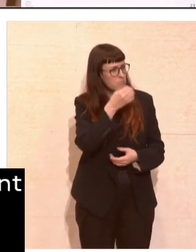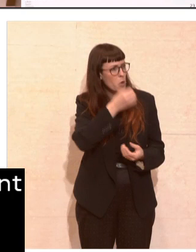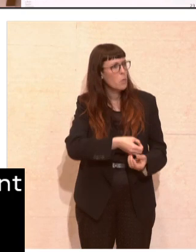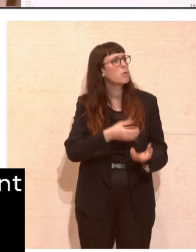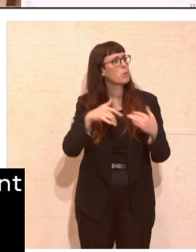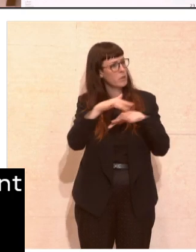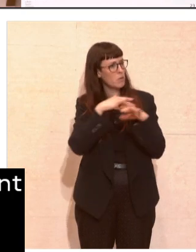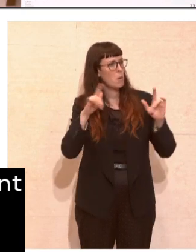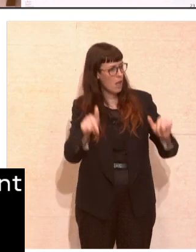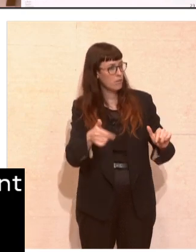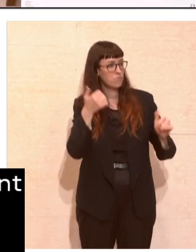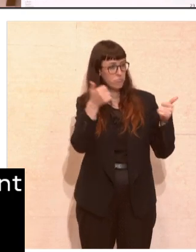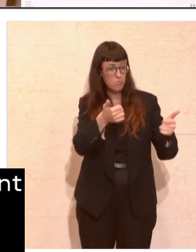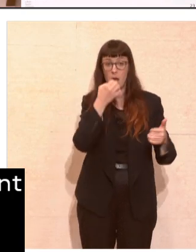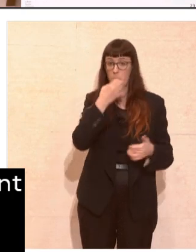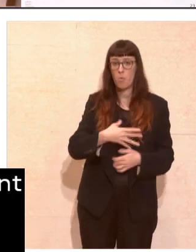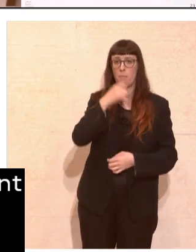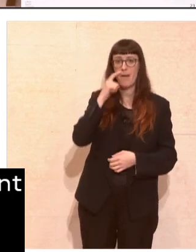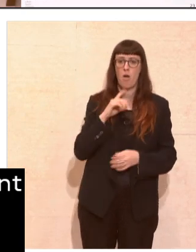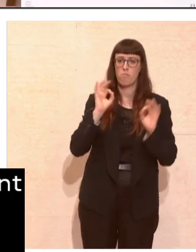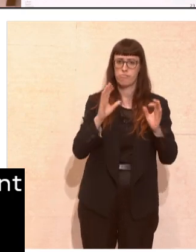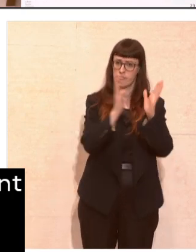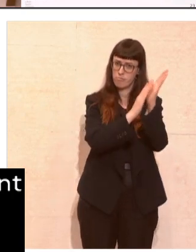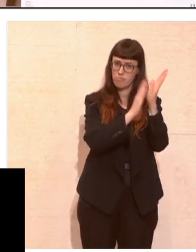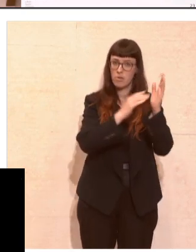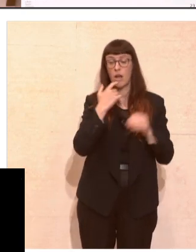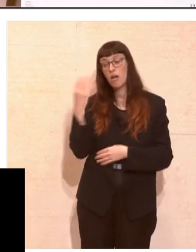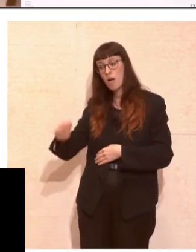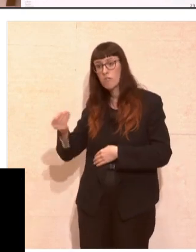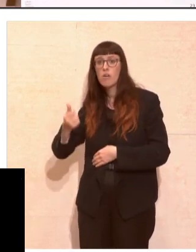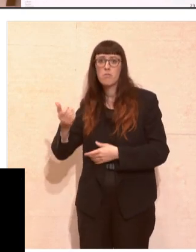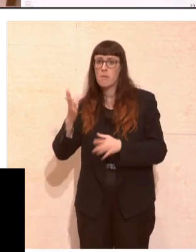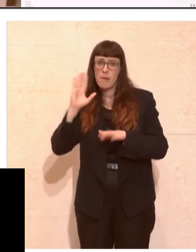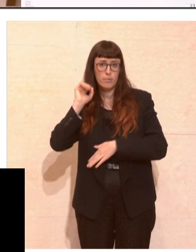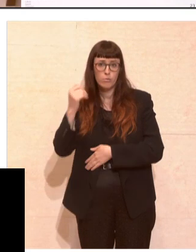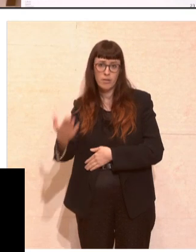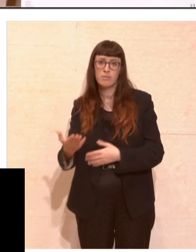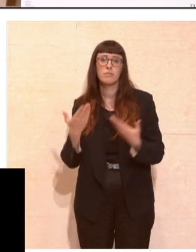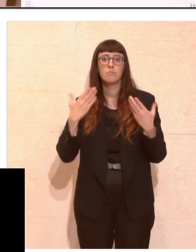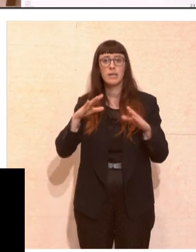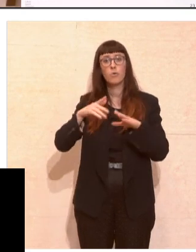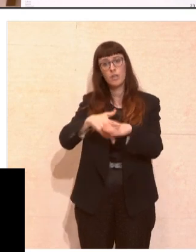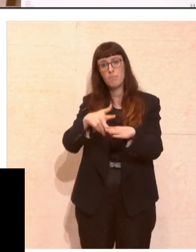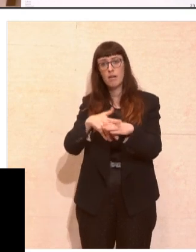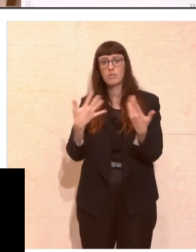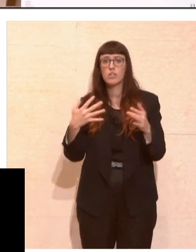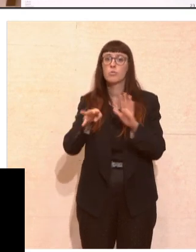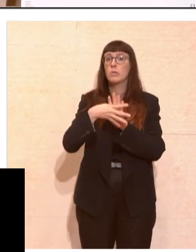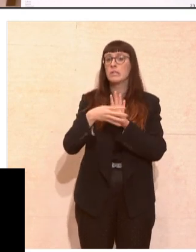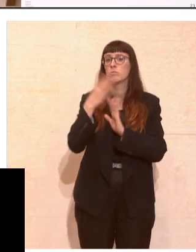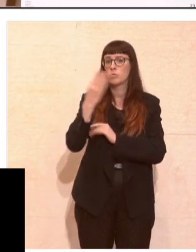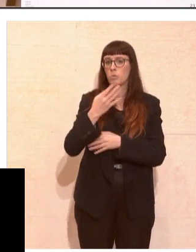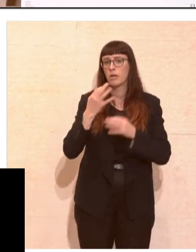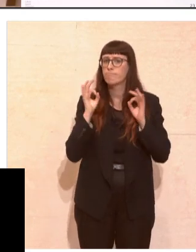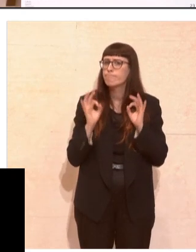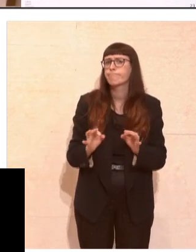parent, donc votre enfant prend sûrement ce qu'il a besoin. Mais il faut mettre les bonnes conditions nécessaires pour